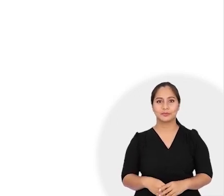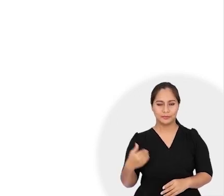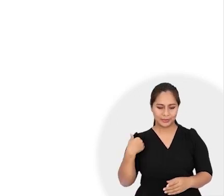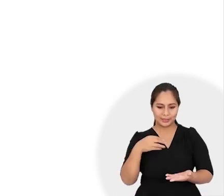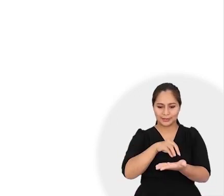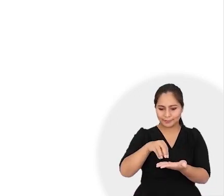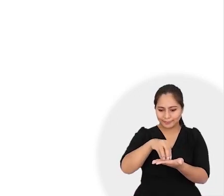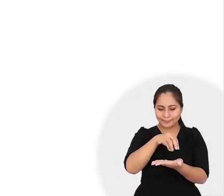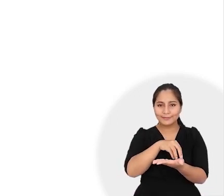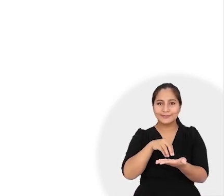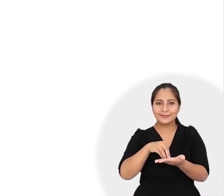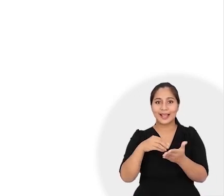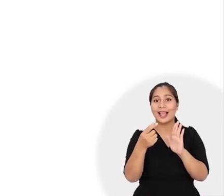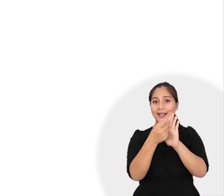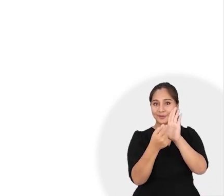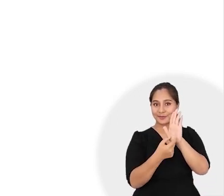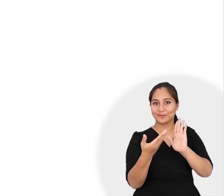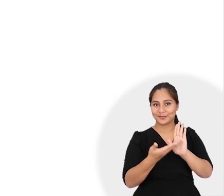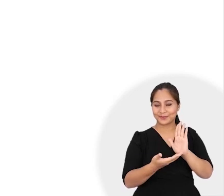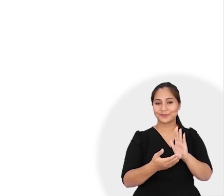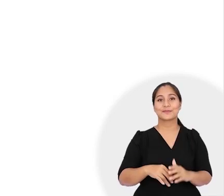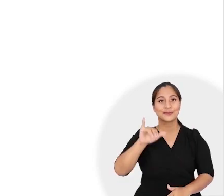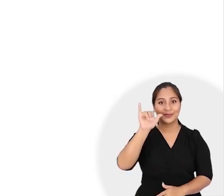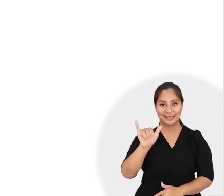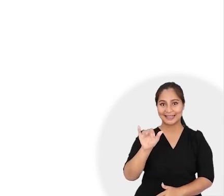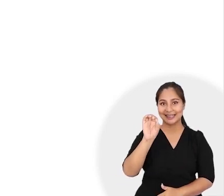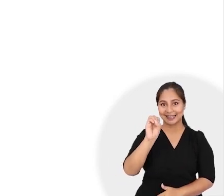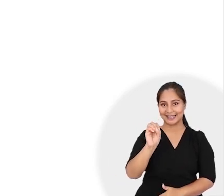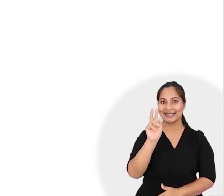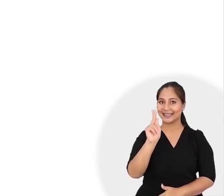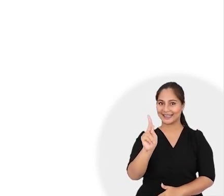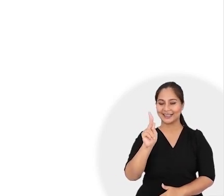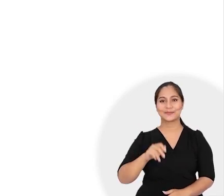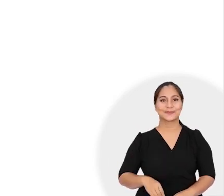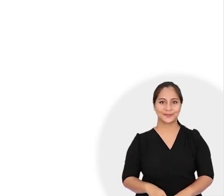างใส่คำศัพท์นี้ยิก